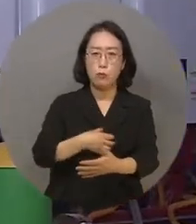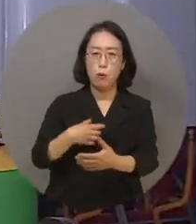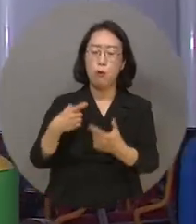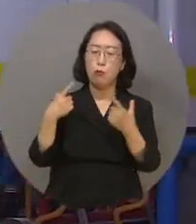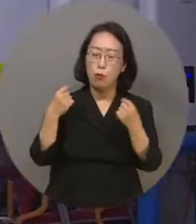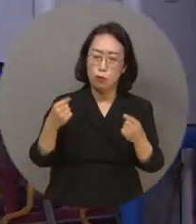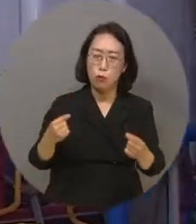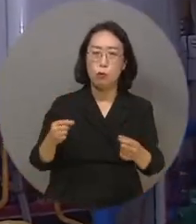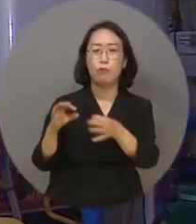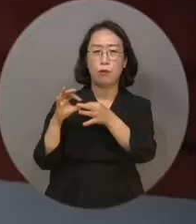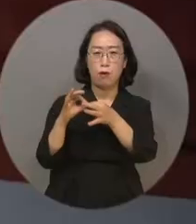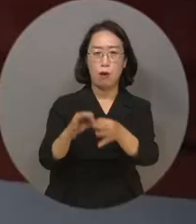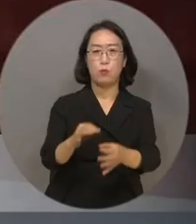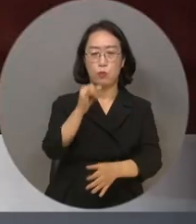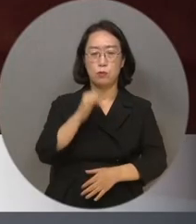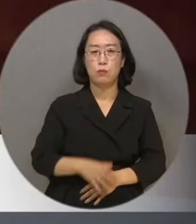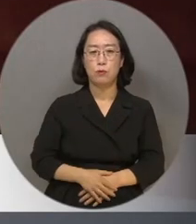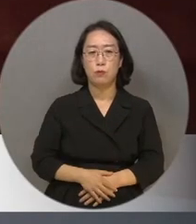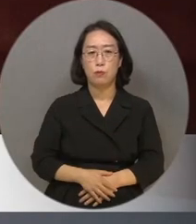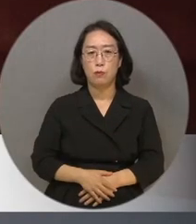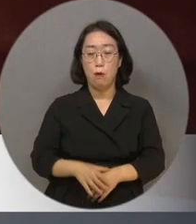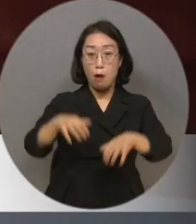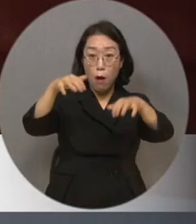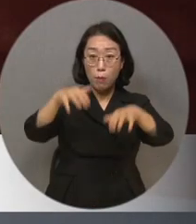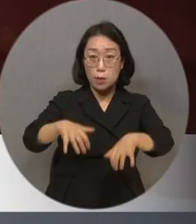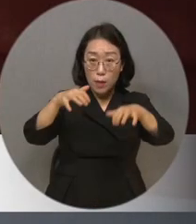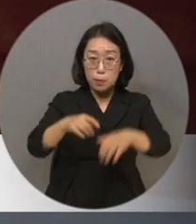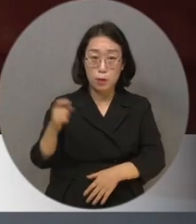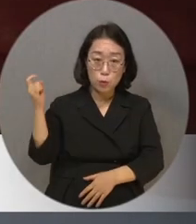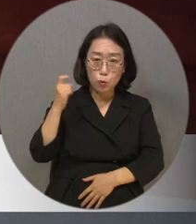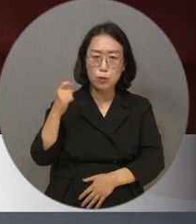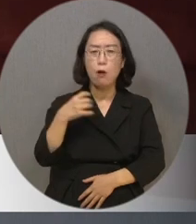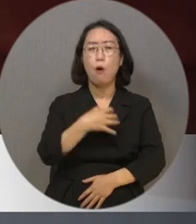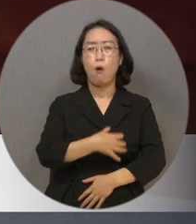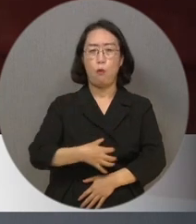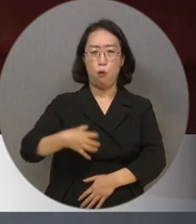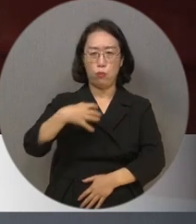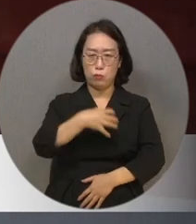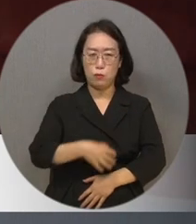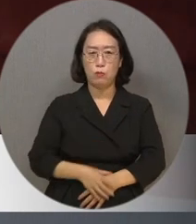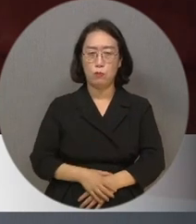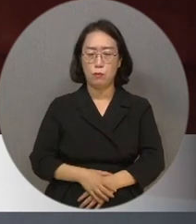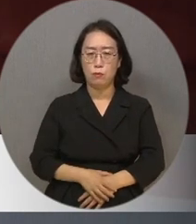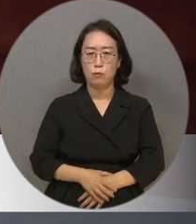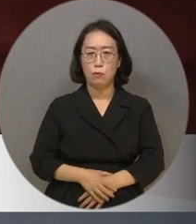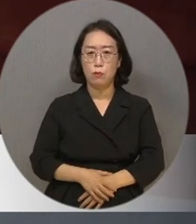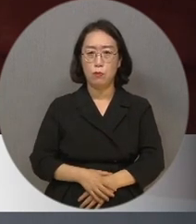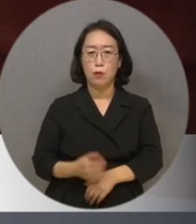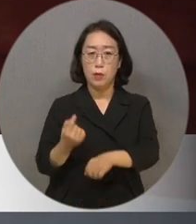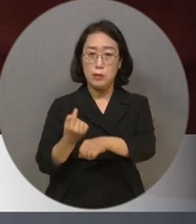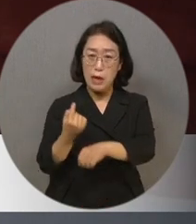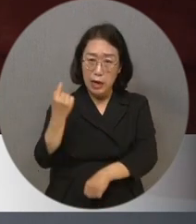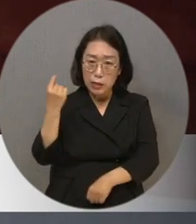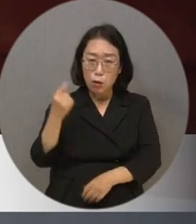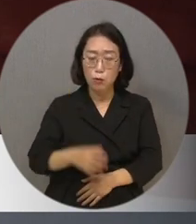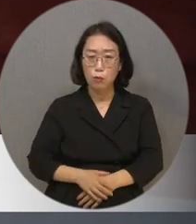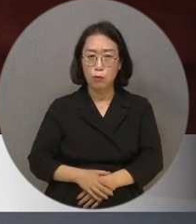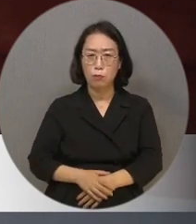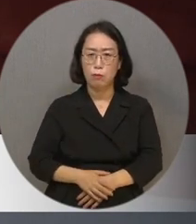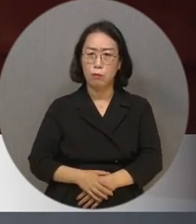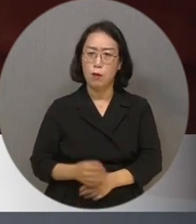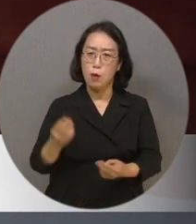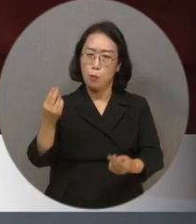여전히 쉽지 않습니다. 슬슬 비가 온다고 하니까 또 걱정이 되더라고요. 그래서 이번에는 좀